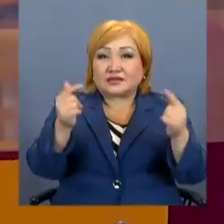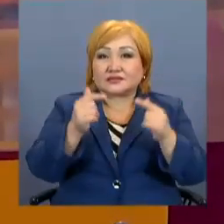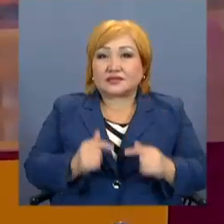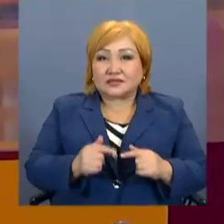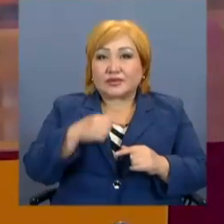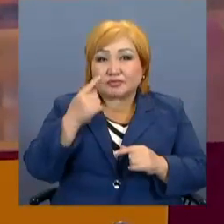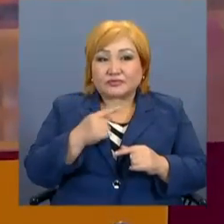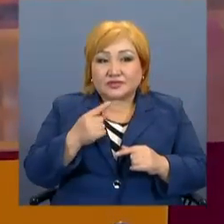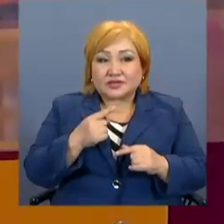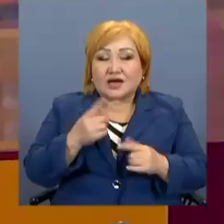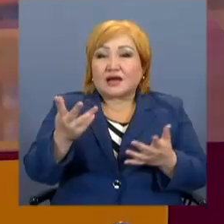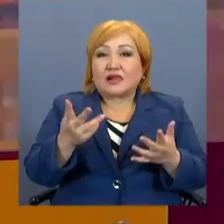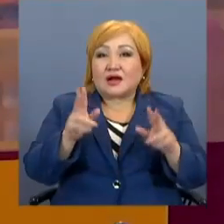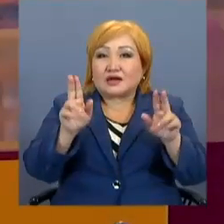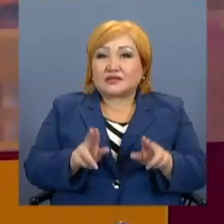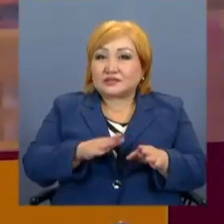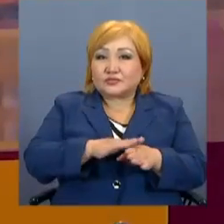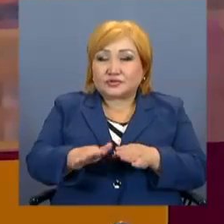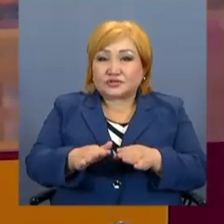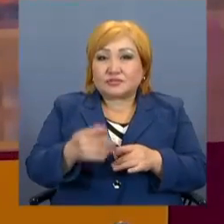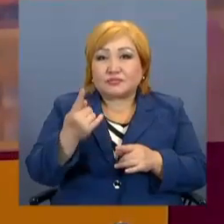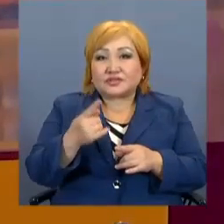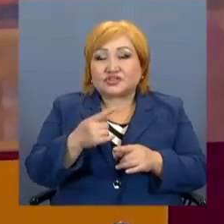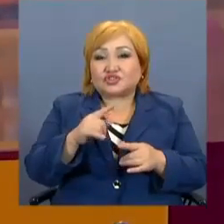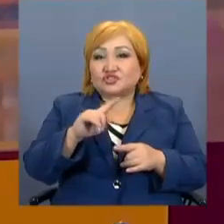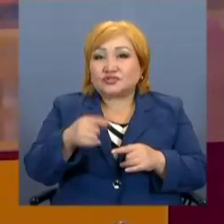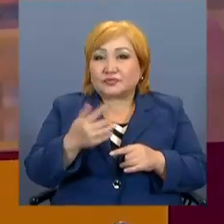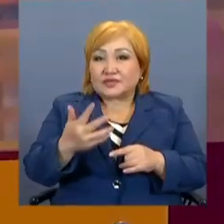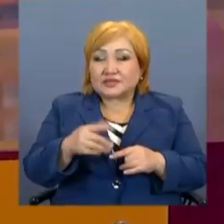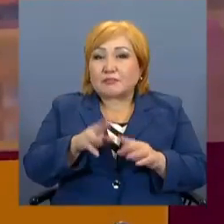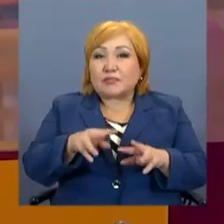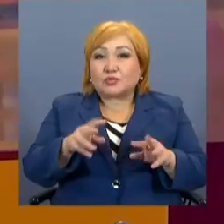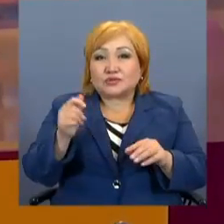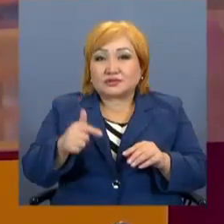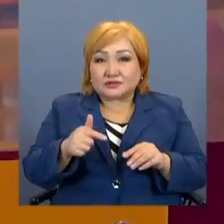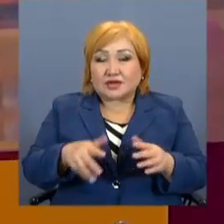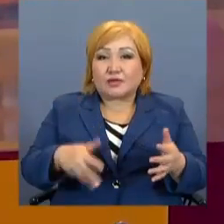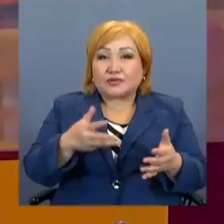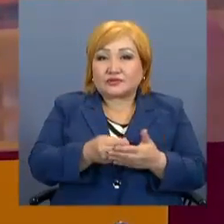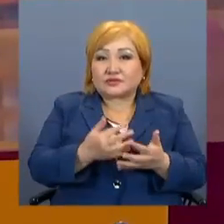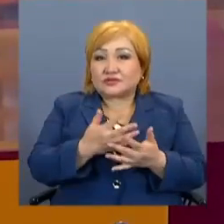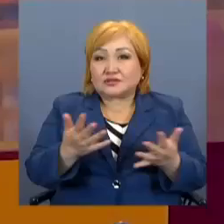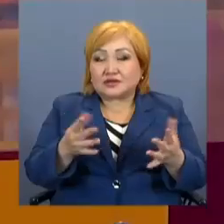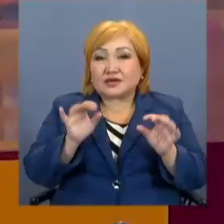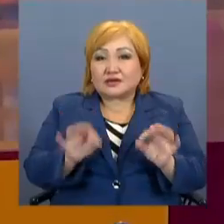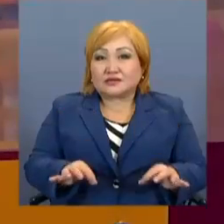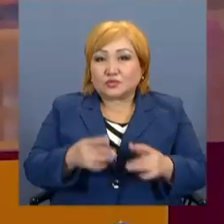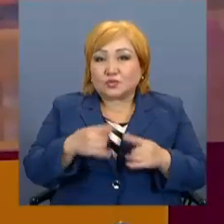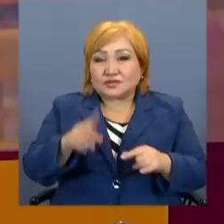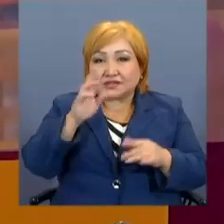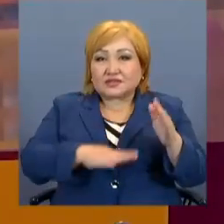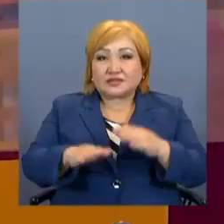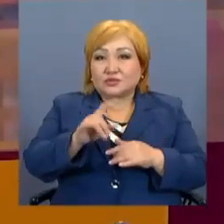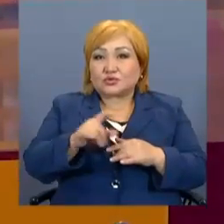миллион теңгеден астам айыппұл арқалайтындығы қаншалықты рас. Ал өзге елге жолаушыларды тасымалдай отырып,